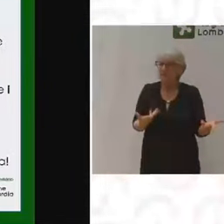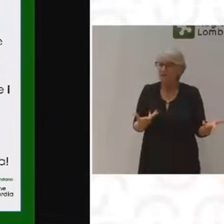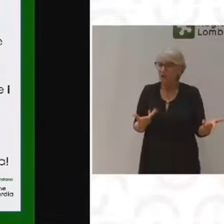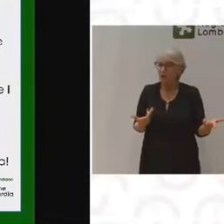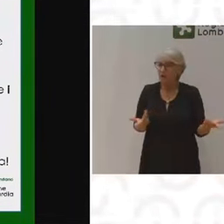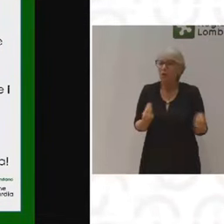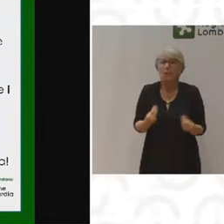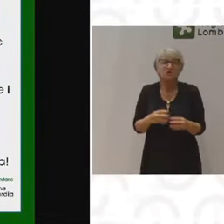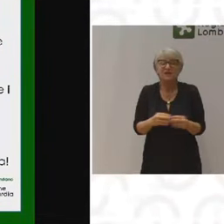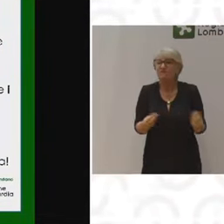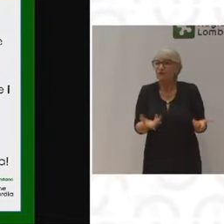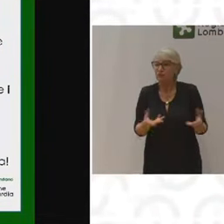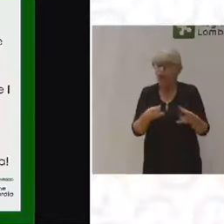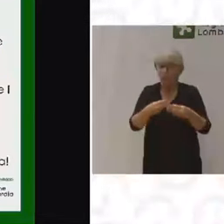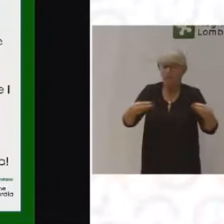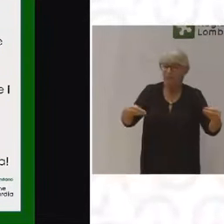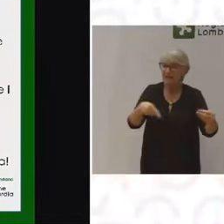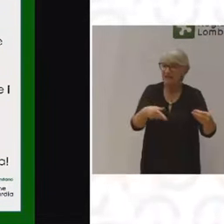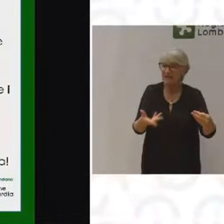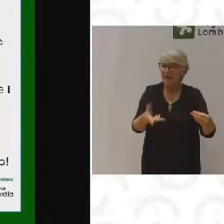ce ne possiamo fare di questi materiali.